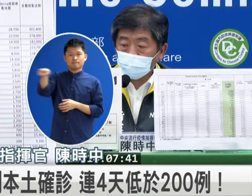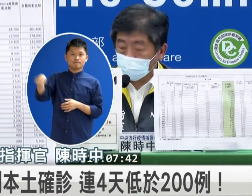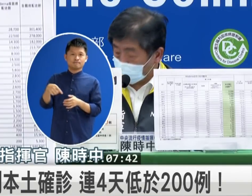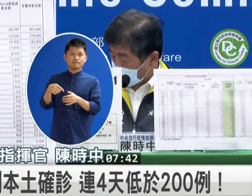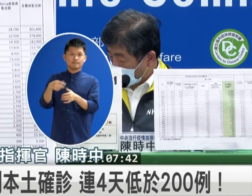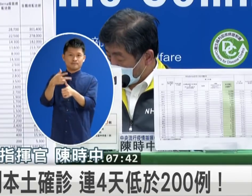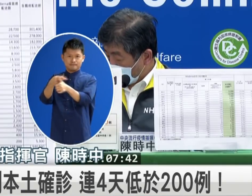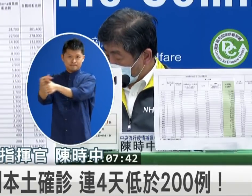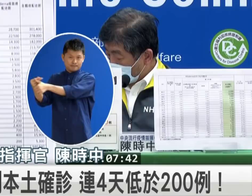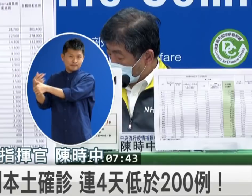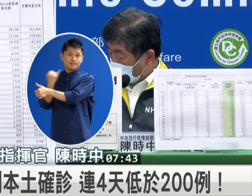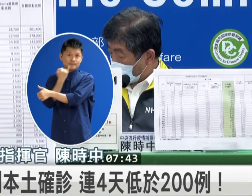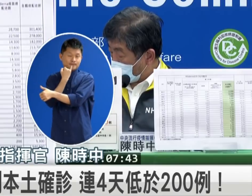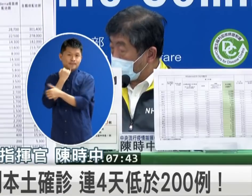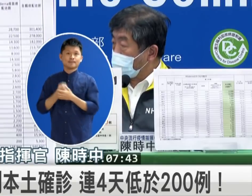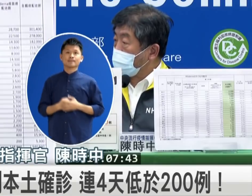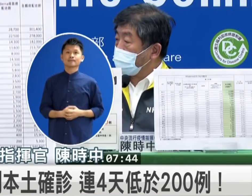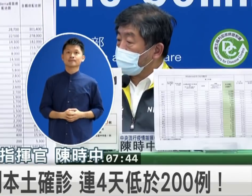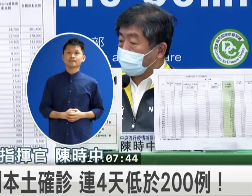打。